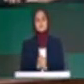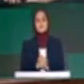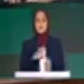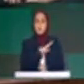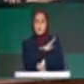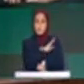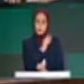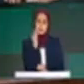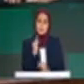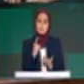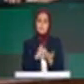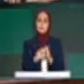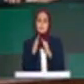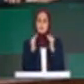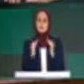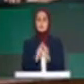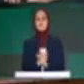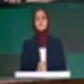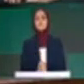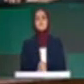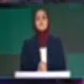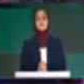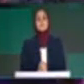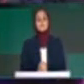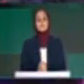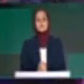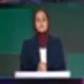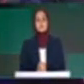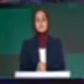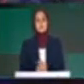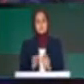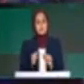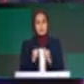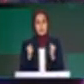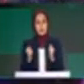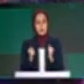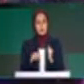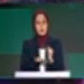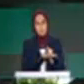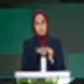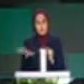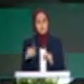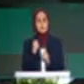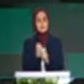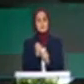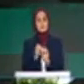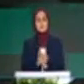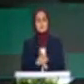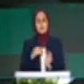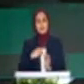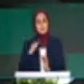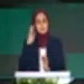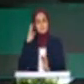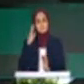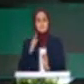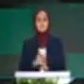اي سوبر ماركت عادي او عند اي بقال عادي، فارجوكوا ده مش من حقه ان هو ياخده، لان الحاجات دي باسعار مخفضه بنسبه